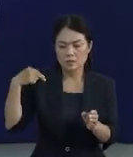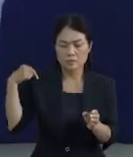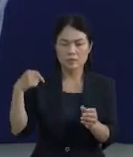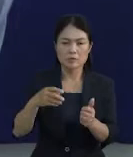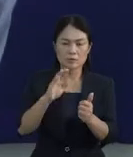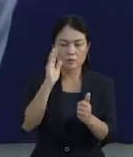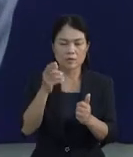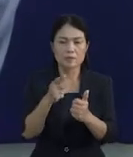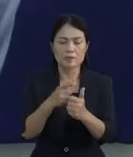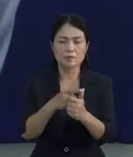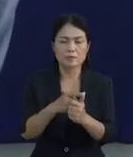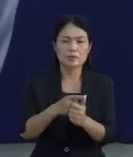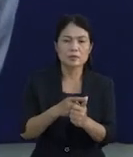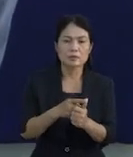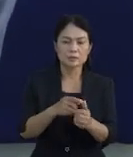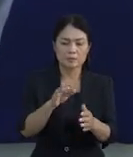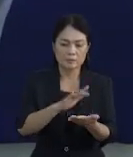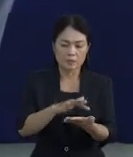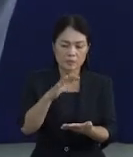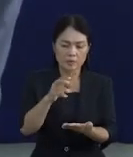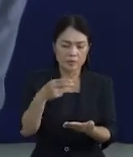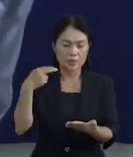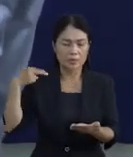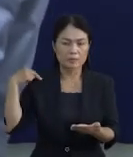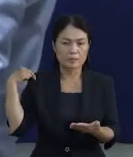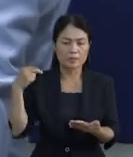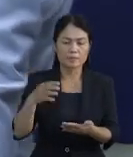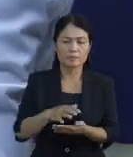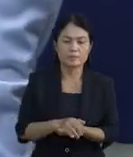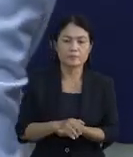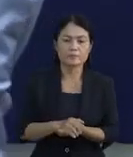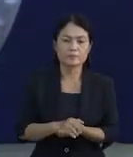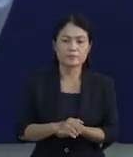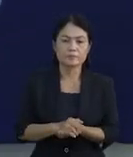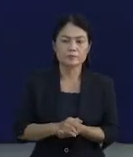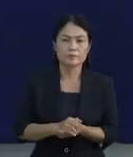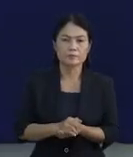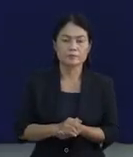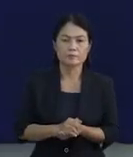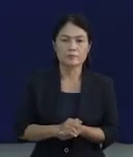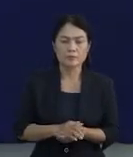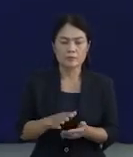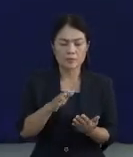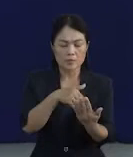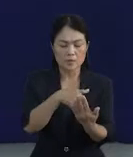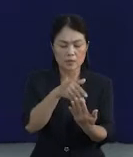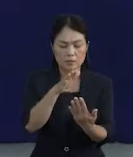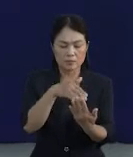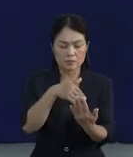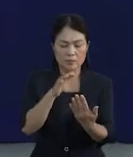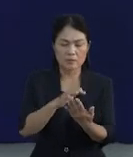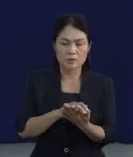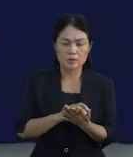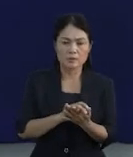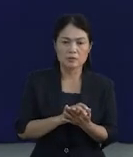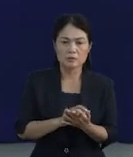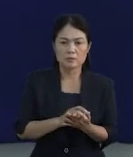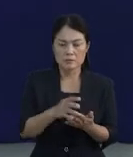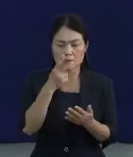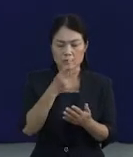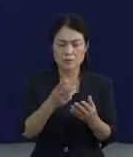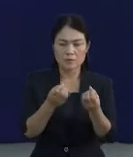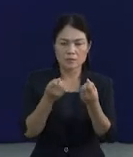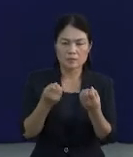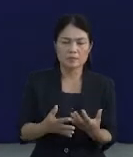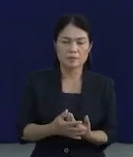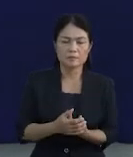đau này tiền cả đàn cứ bỏ lương ông thằng ai nhồi hái cúp hắt mưa một màn